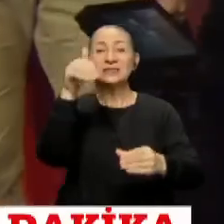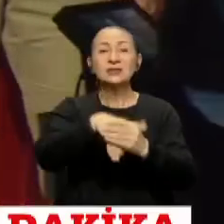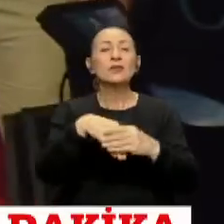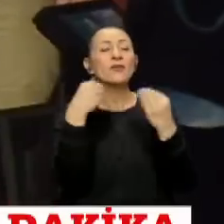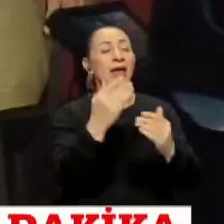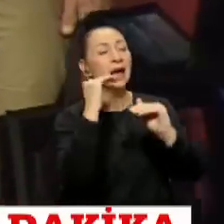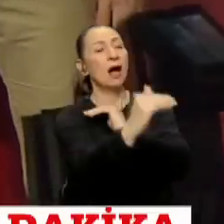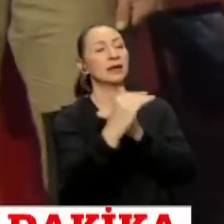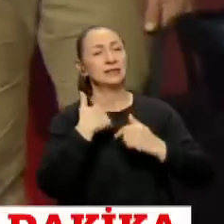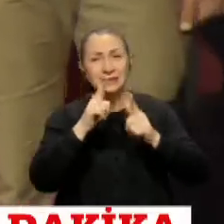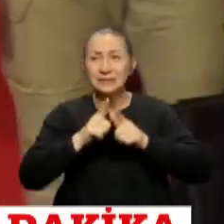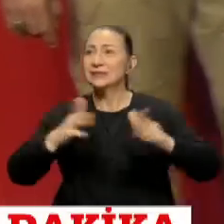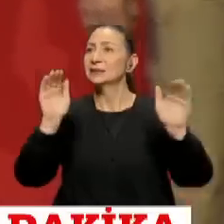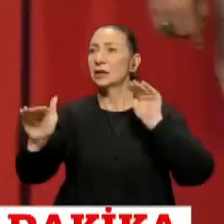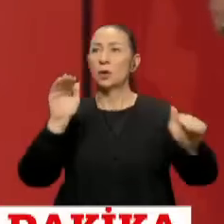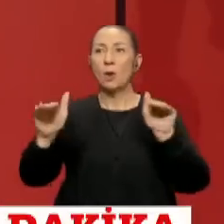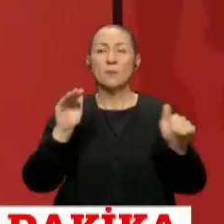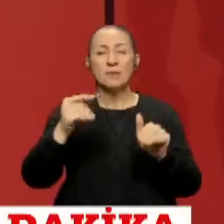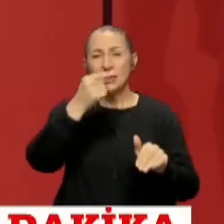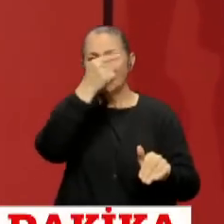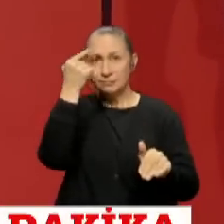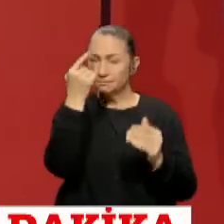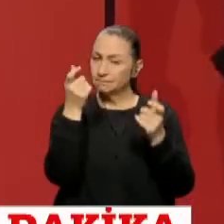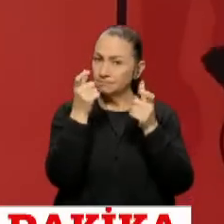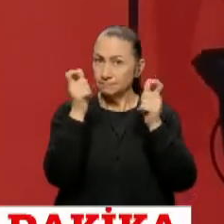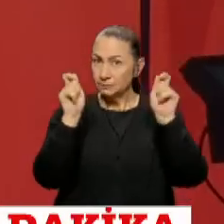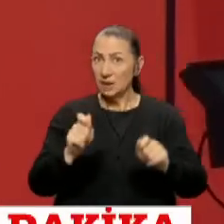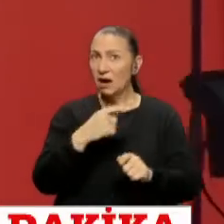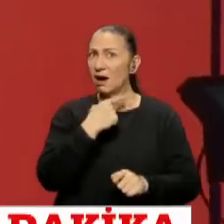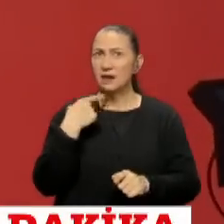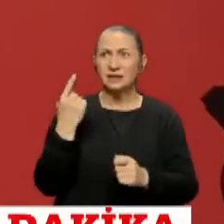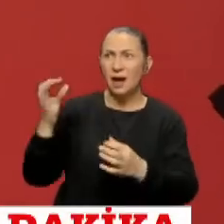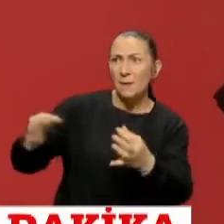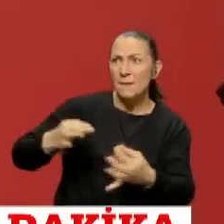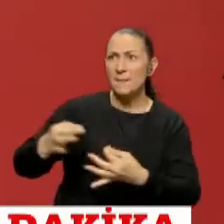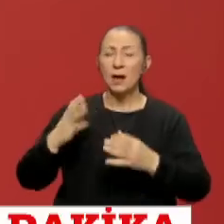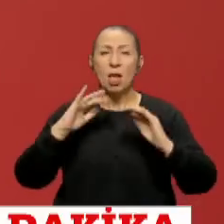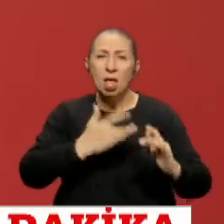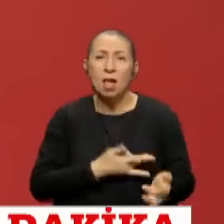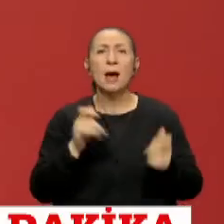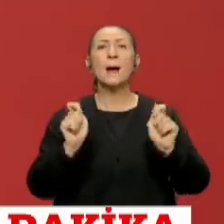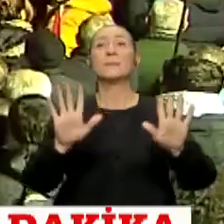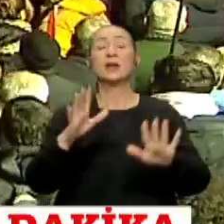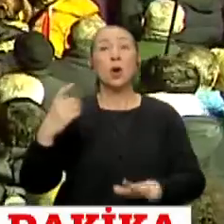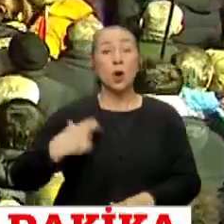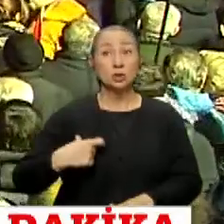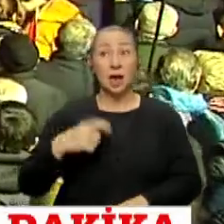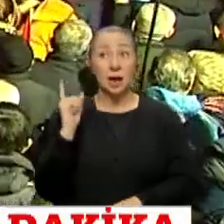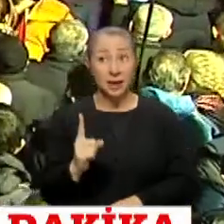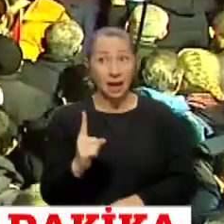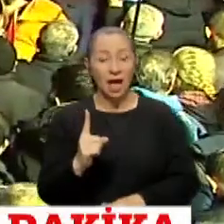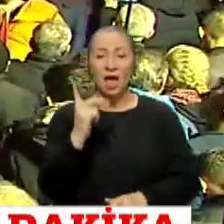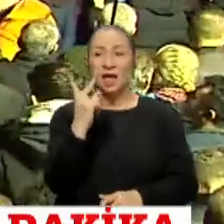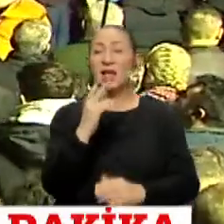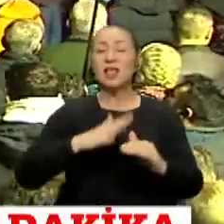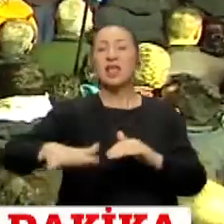seçmenlere de sesleniyorum. Basiretle davranın. Asla tahriklere kapılmayın. Özellikle de